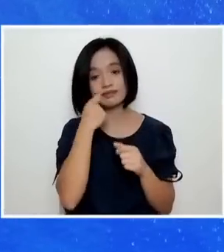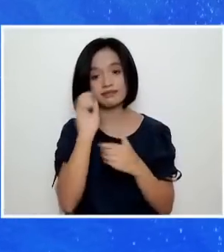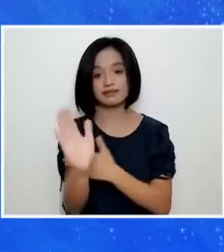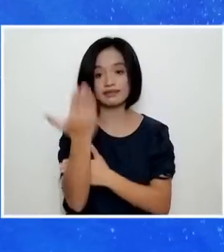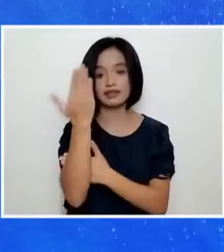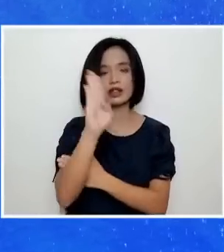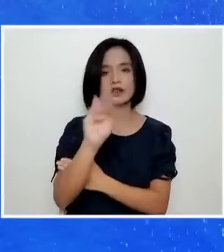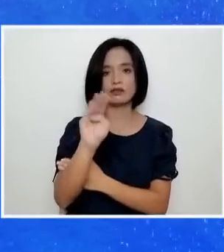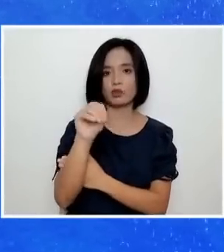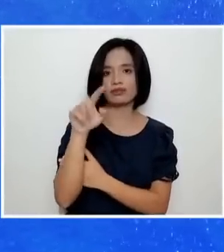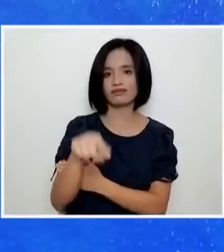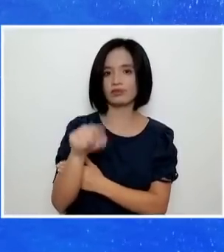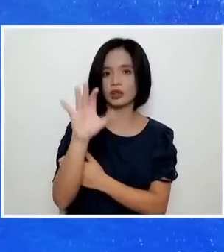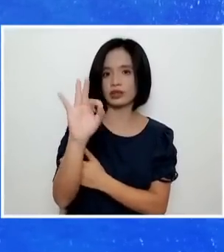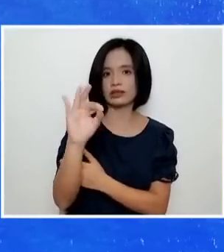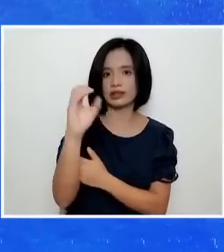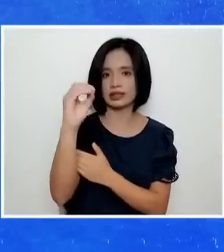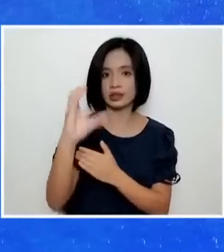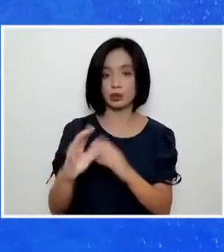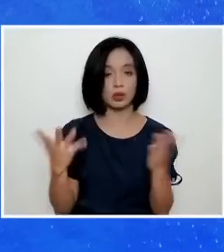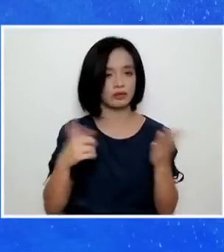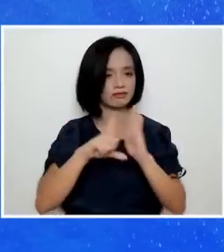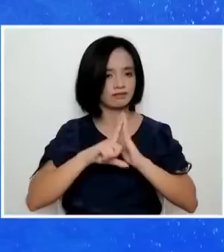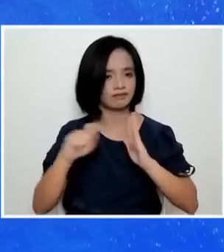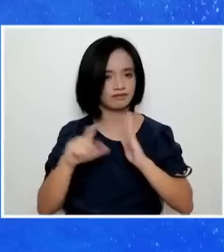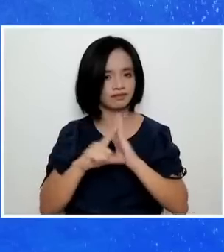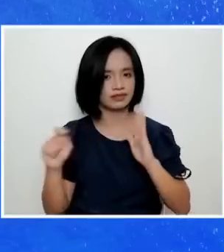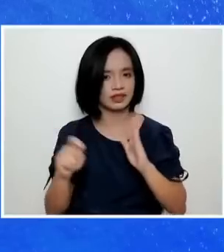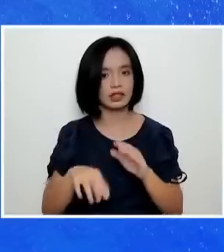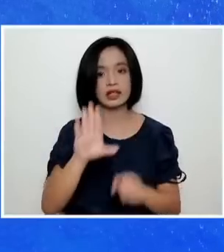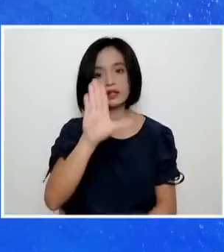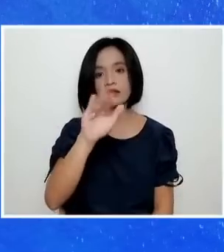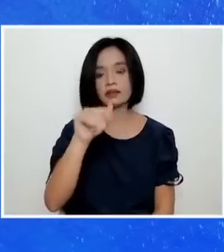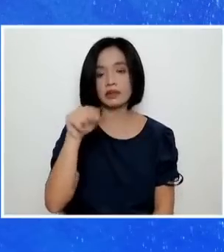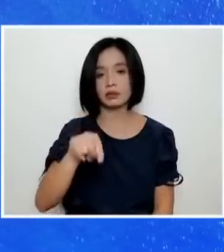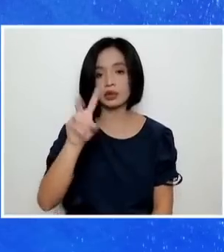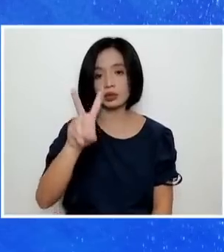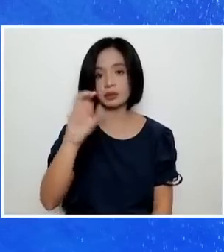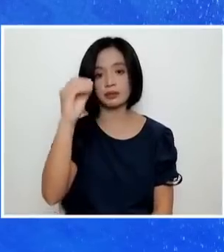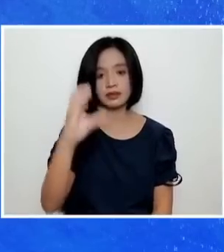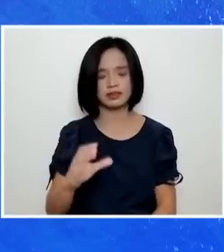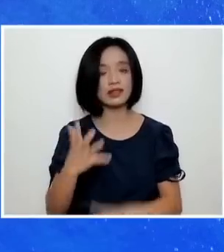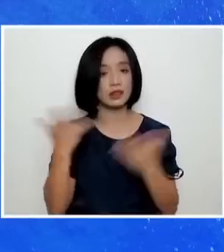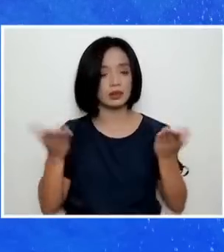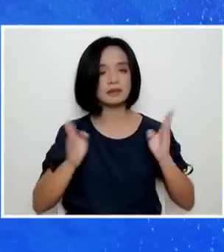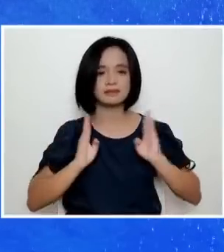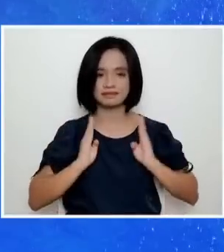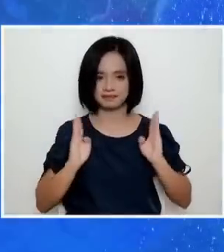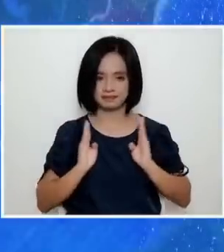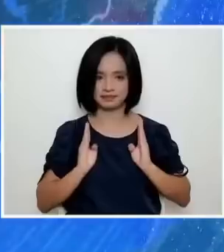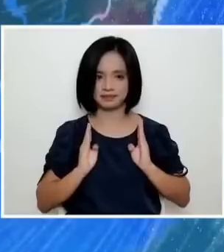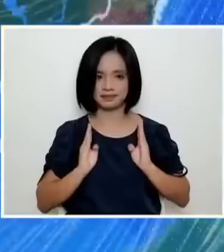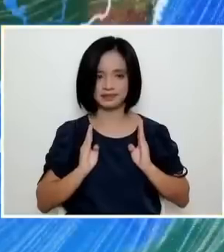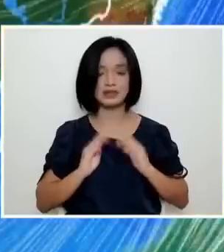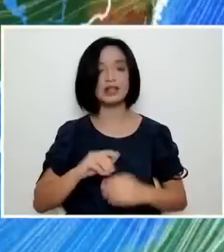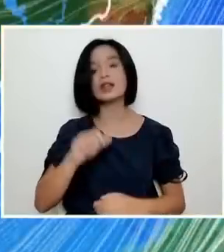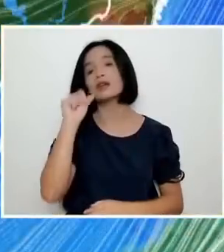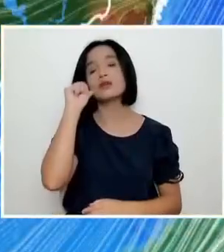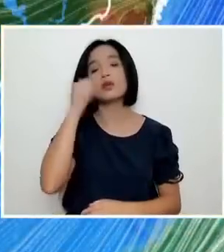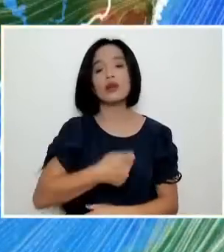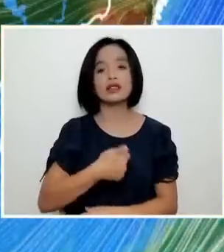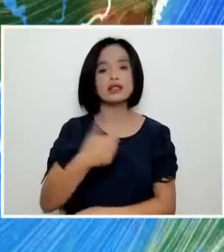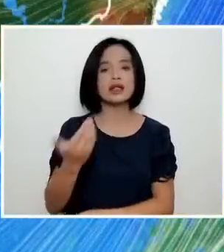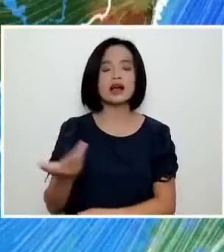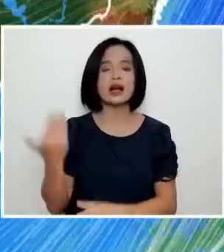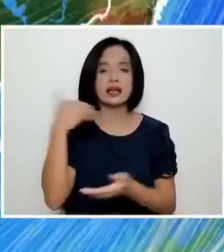14.9 degrees Celsius sa La Trinidad, Benguet at 15.2 degrees Celsius naman sa Baguio City. Bukas ay bubugso muli